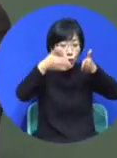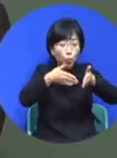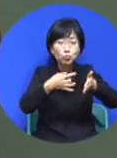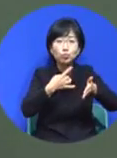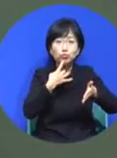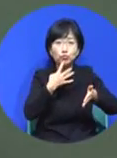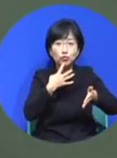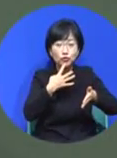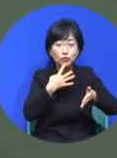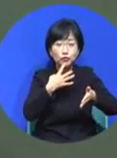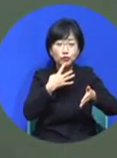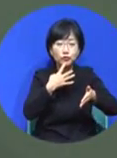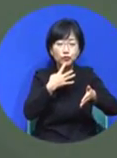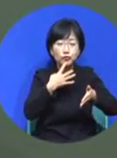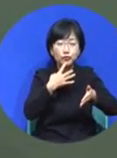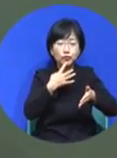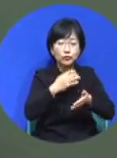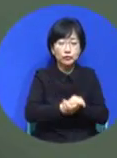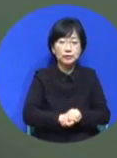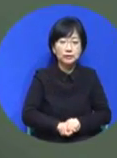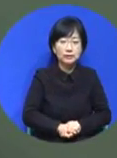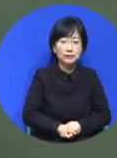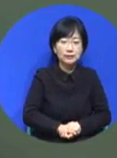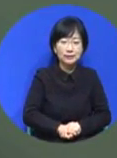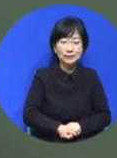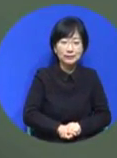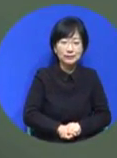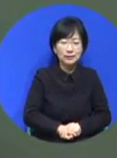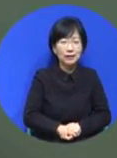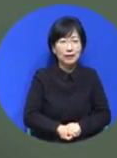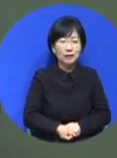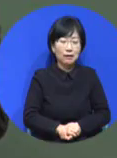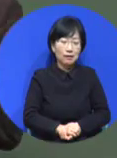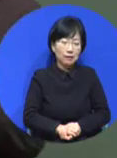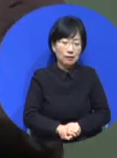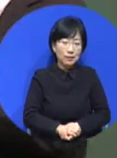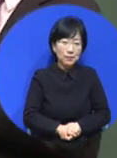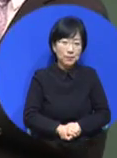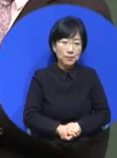the problem. 아브라함은요. That was Abraham's problem. 되는데,